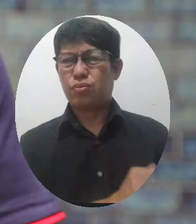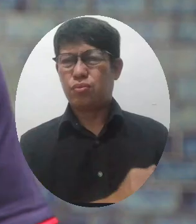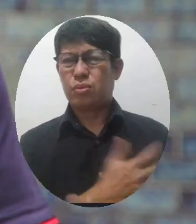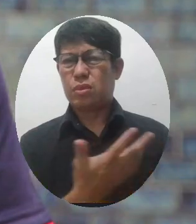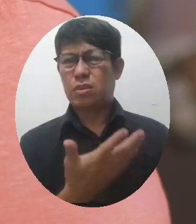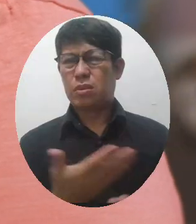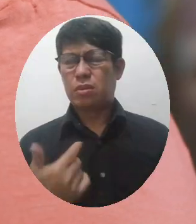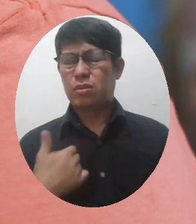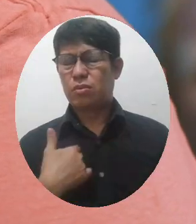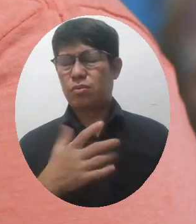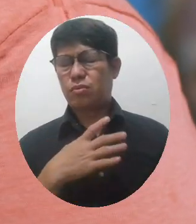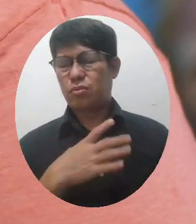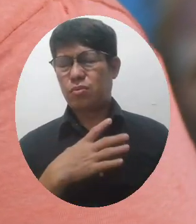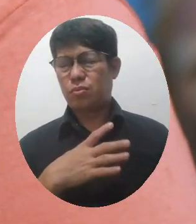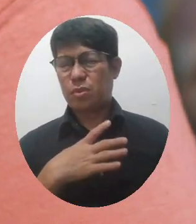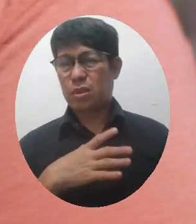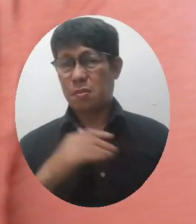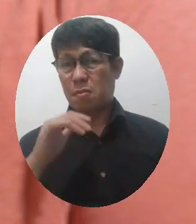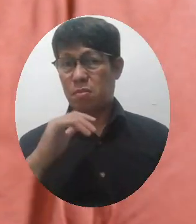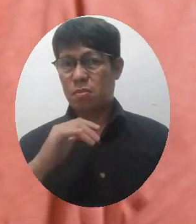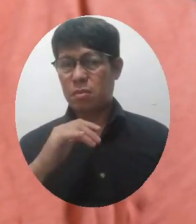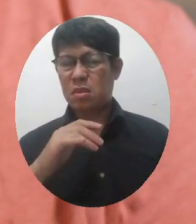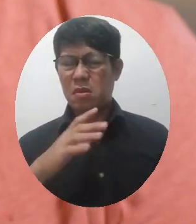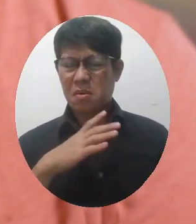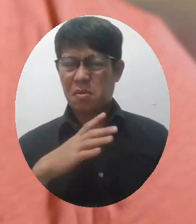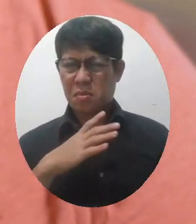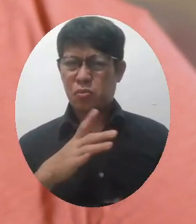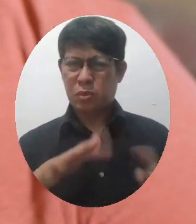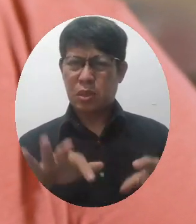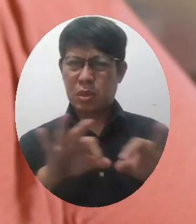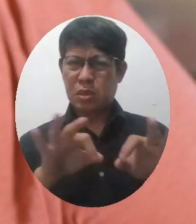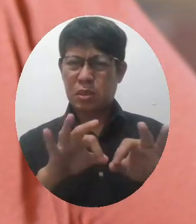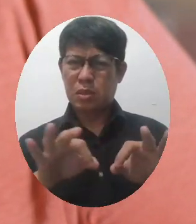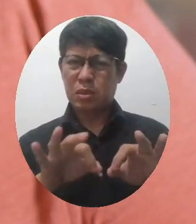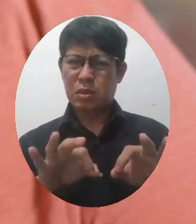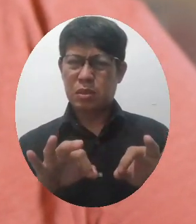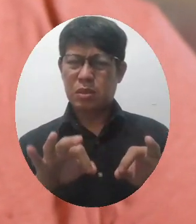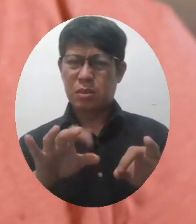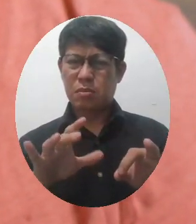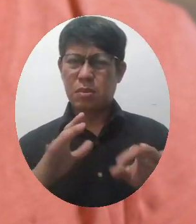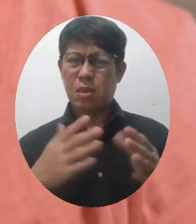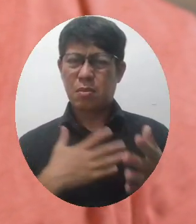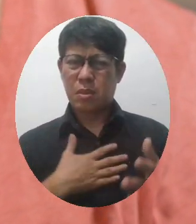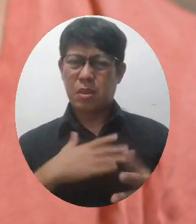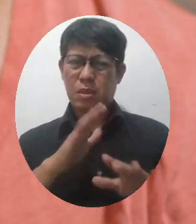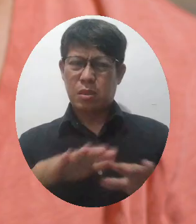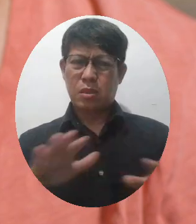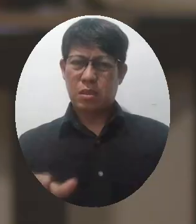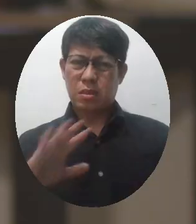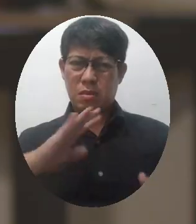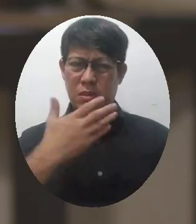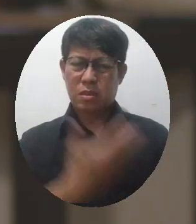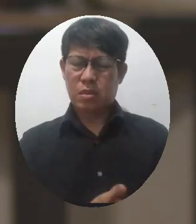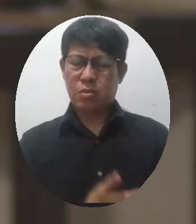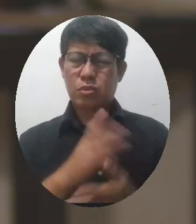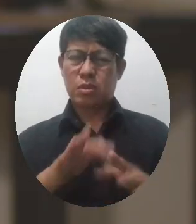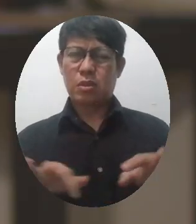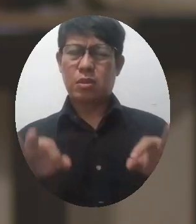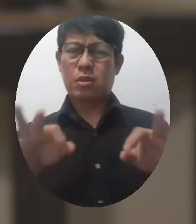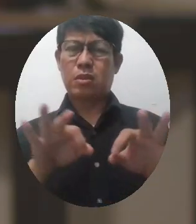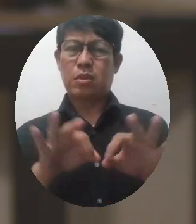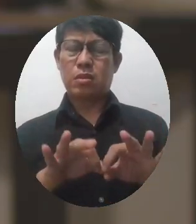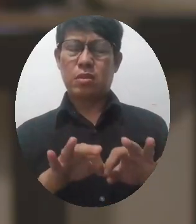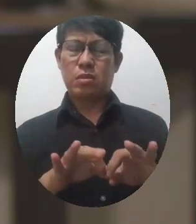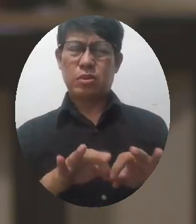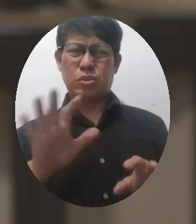ng kanilang mga anak. May tuturing ko rin po na isang malaking kayamanan si Natalie, yung mga anak ko po. Sabi nga po ng asawa